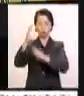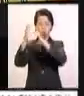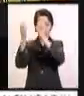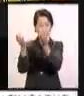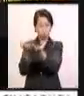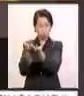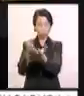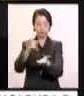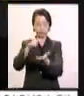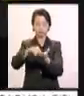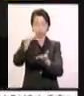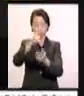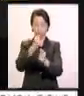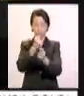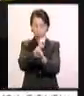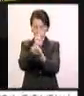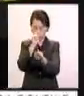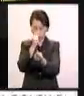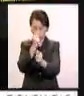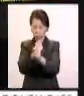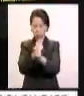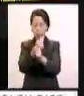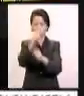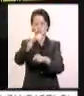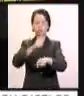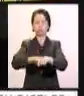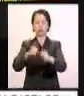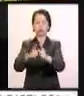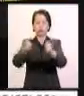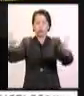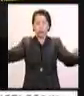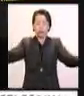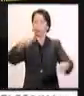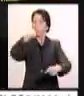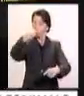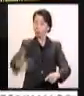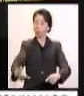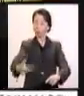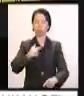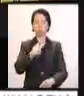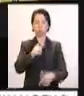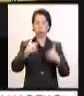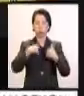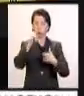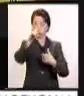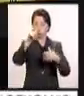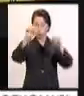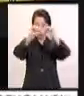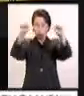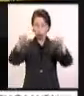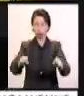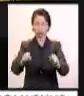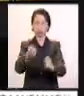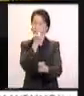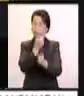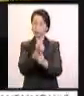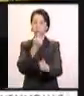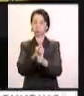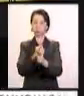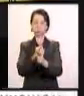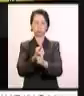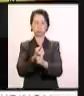untuk menentukan supaya untuk tempoh jangka masa yang agak panjang, kita ada satu sistem yang betul-betul